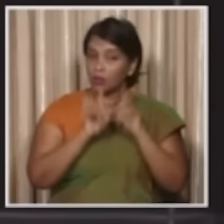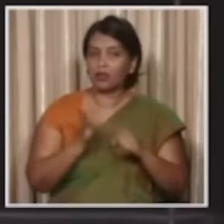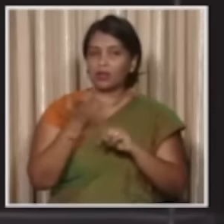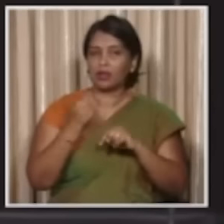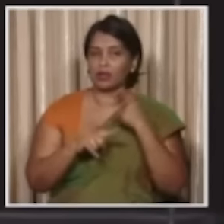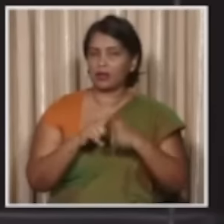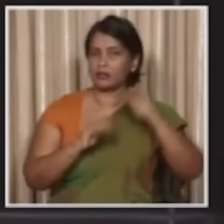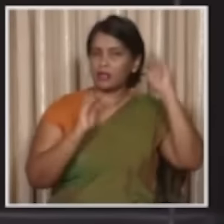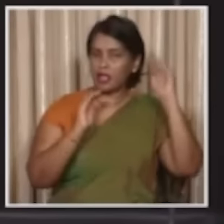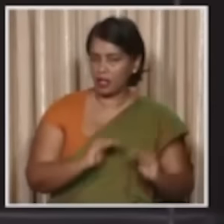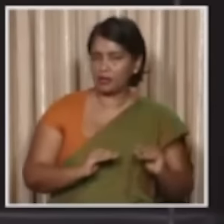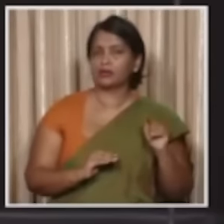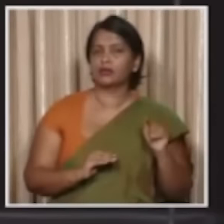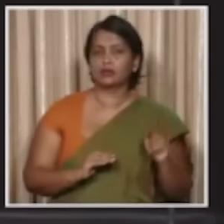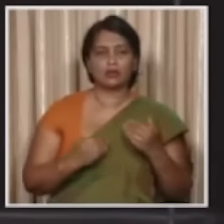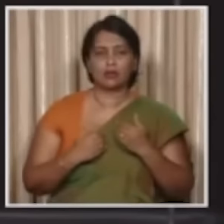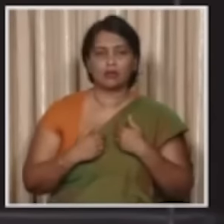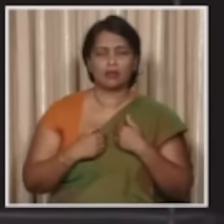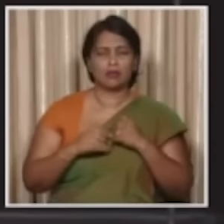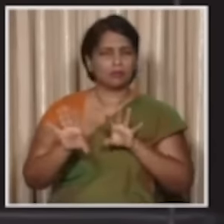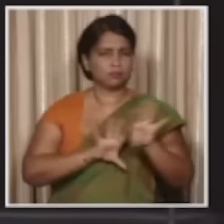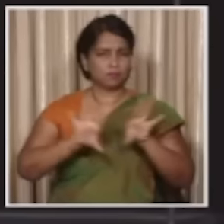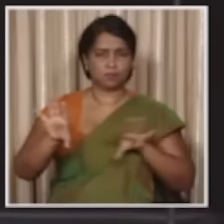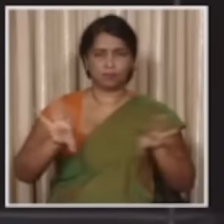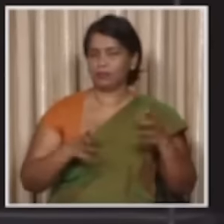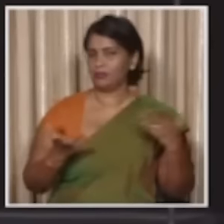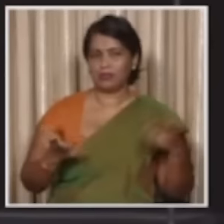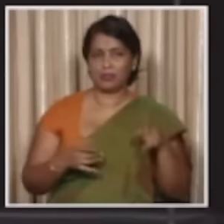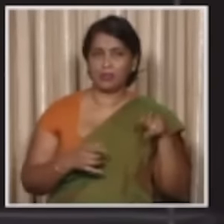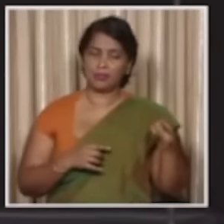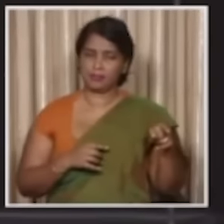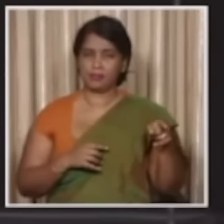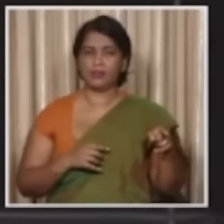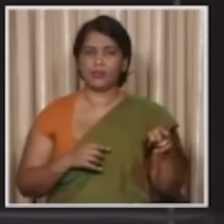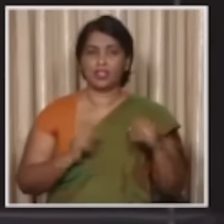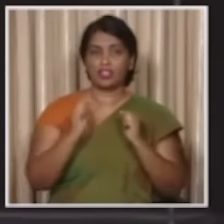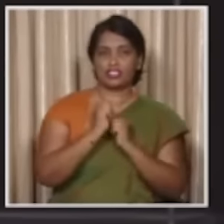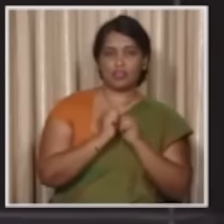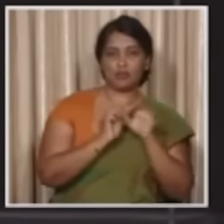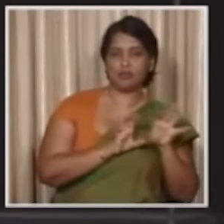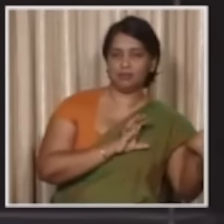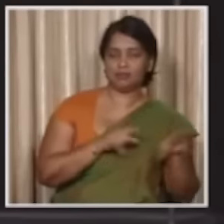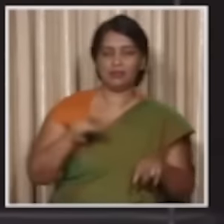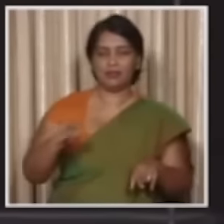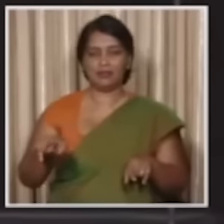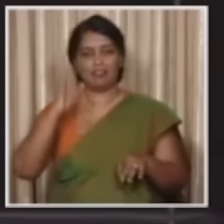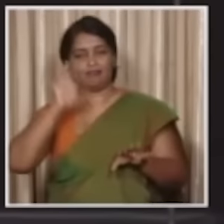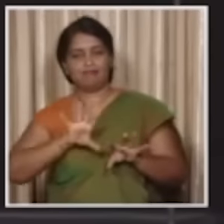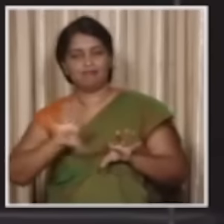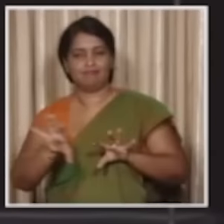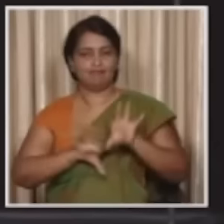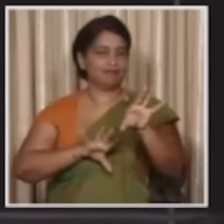අඩු කරලා අපිට වර්ගීකරණ කරන්න බෑ. මේක මේ සමෘද්ධිලාභීන්ට නැත්තම් තවත්